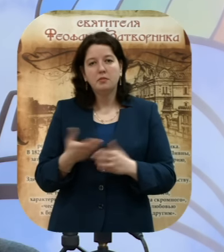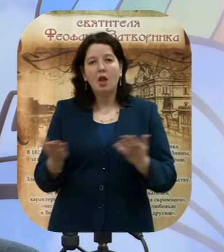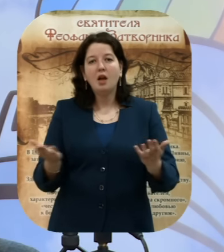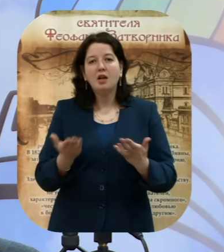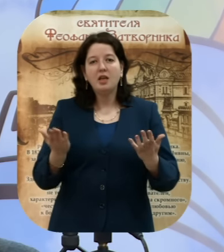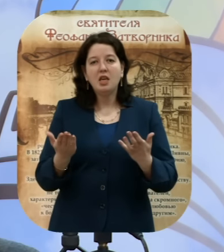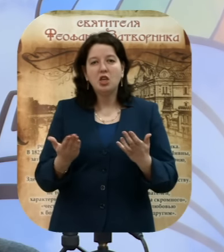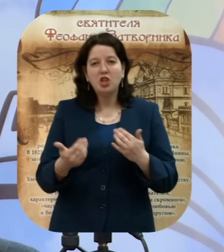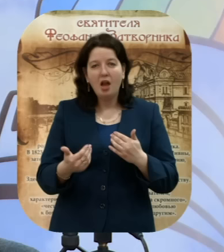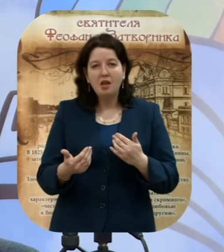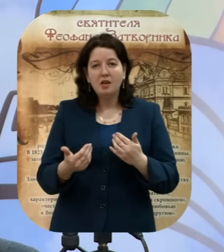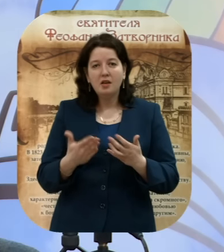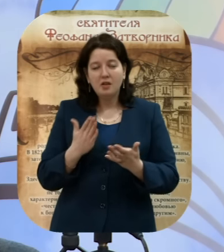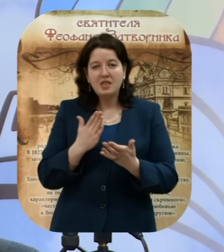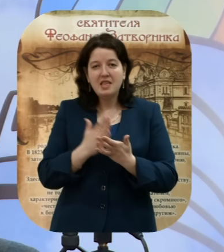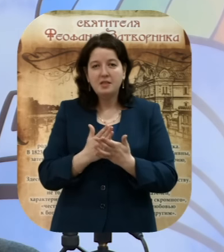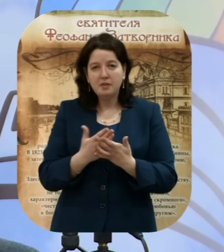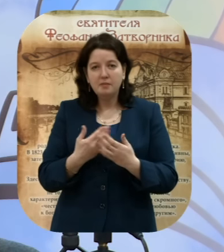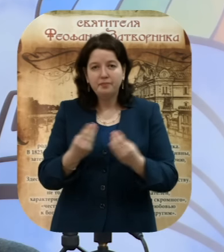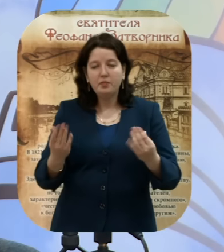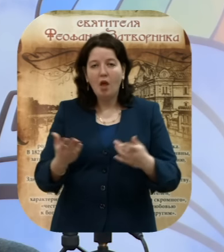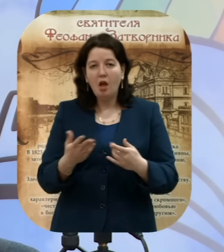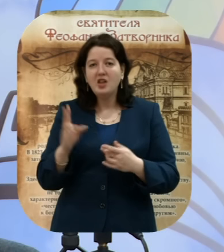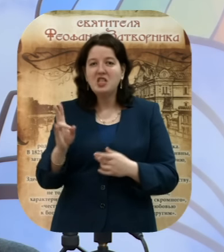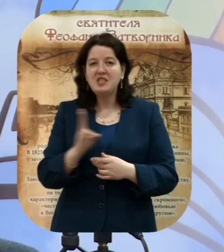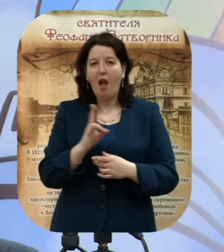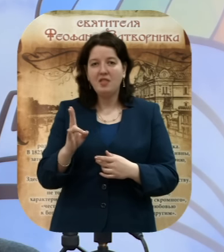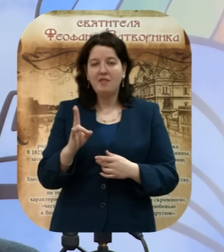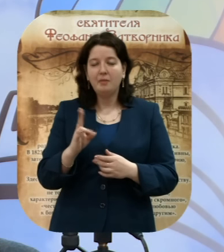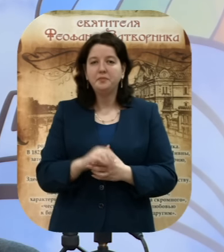Какие же средства указывает христианство?